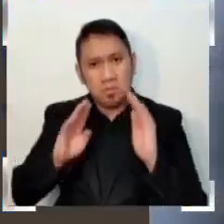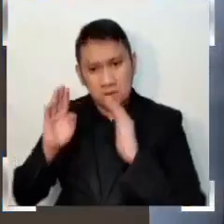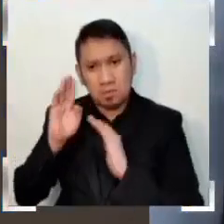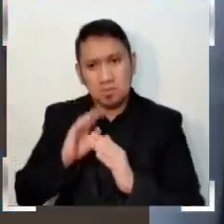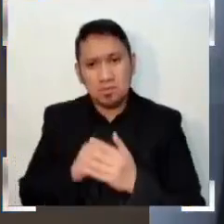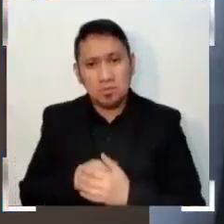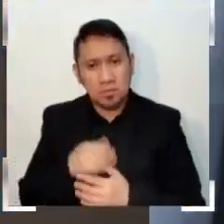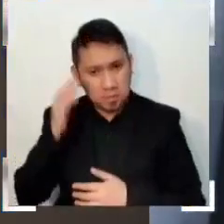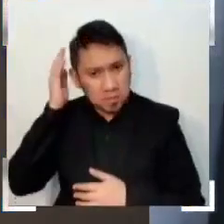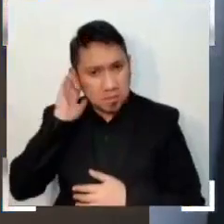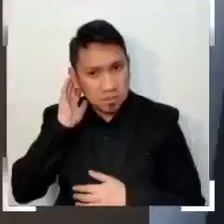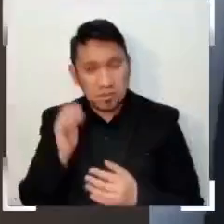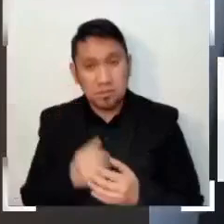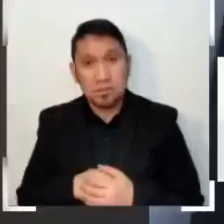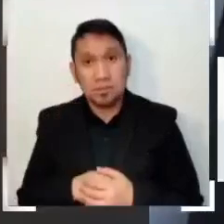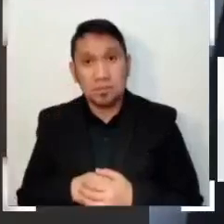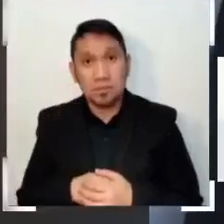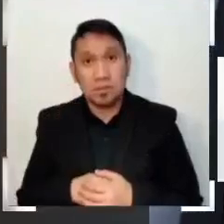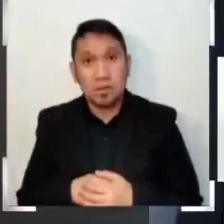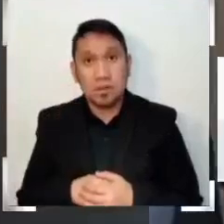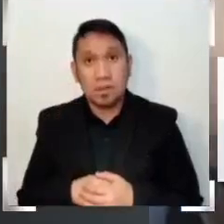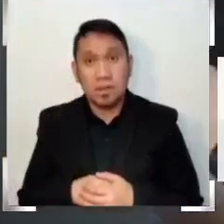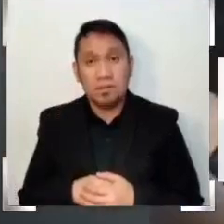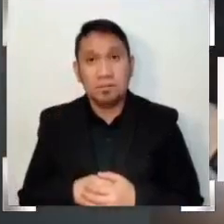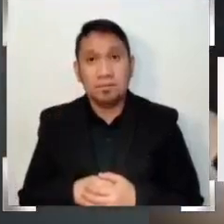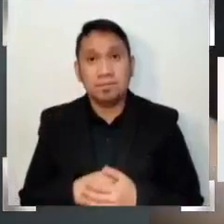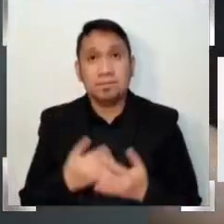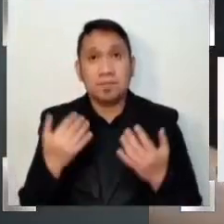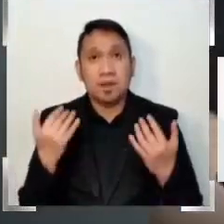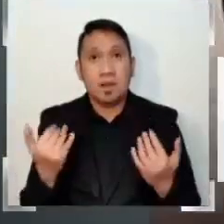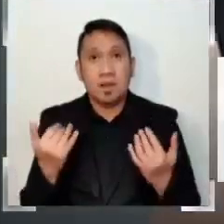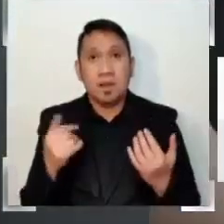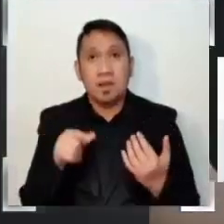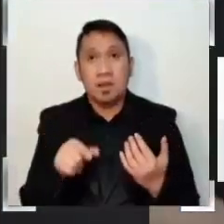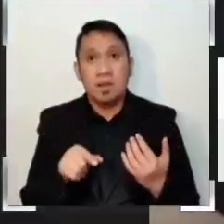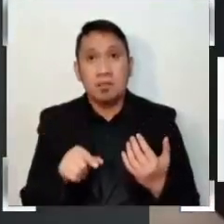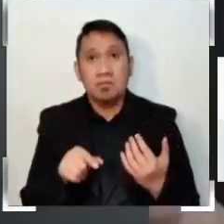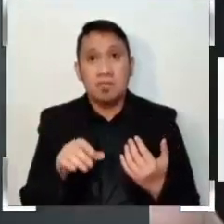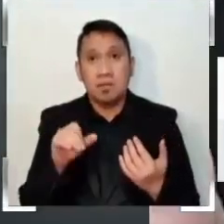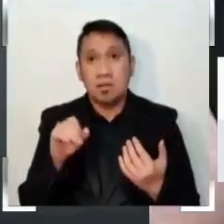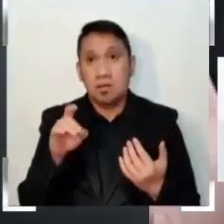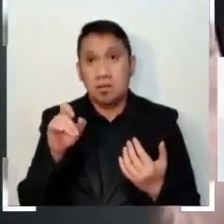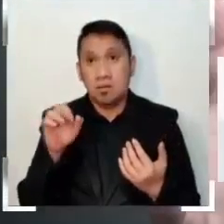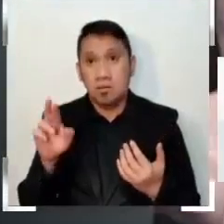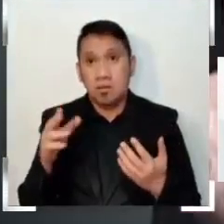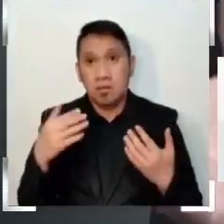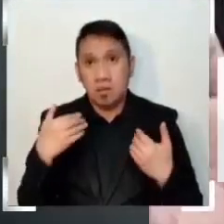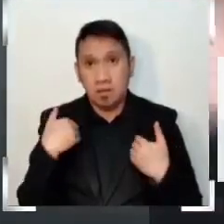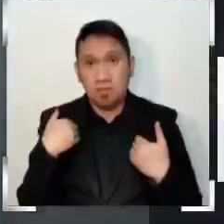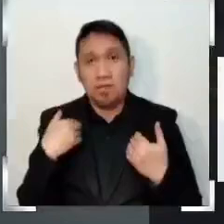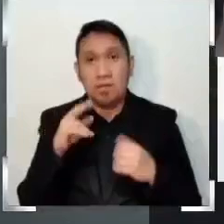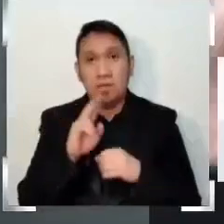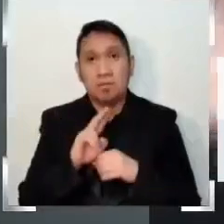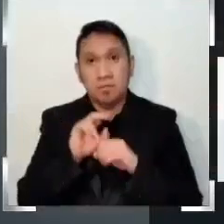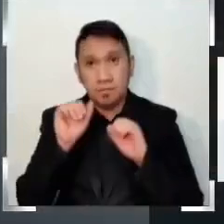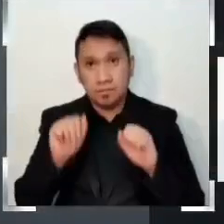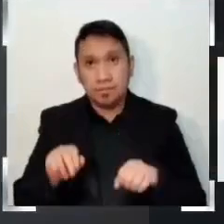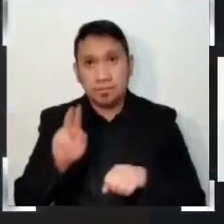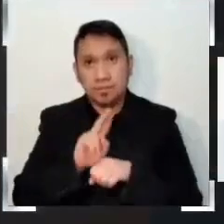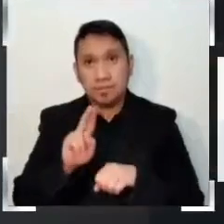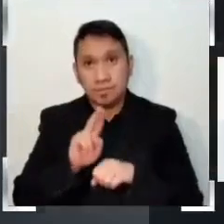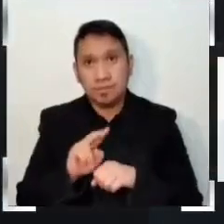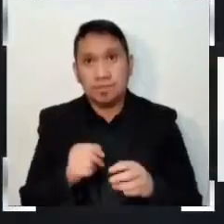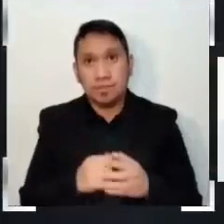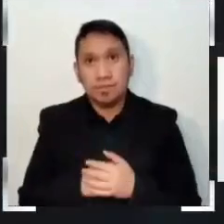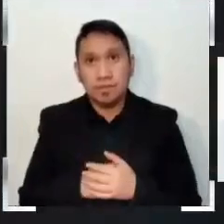daw renewables na pwede ilagay dito. Siyempre yung solar kahit saan sa Pilipinas pwede naman natin gamitin. Yung wind power